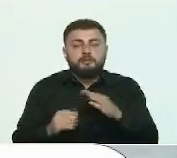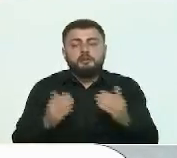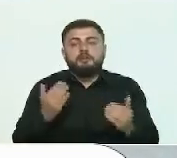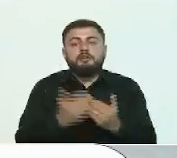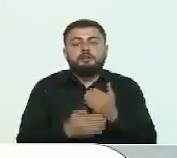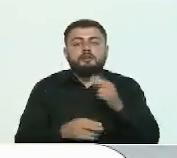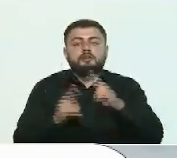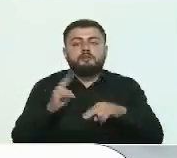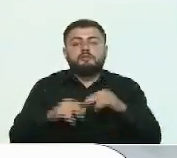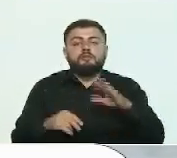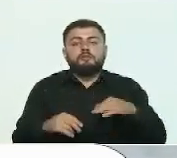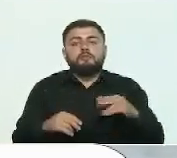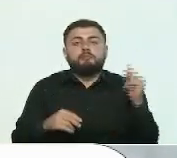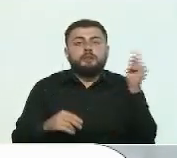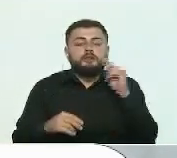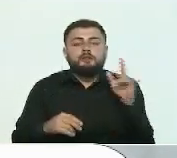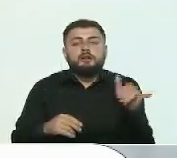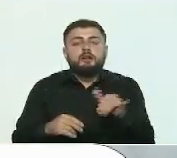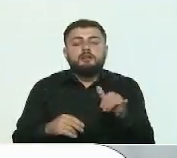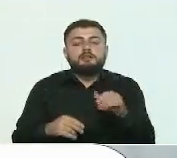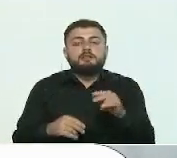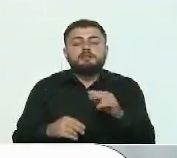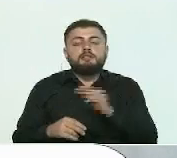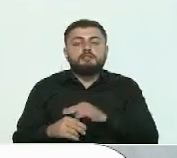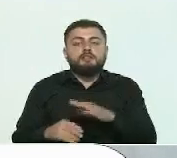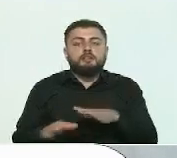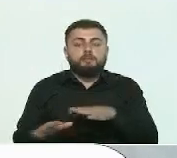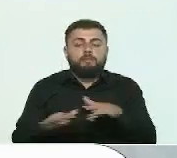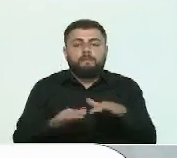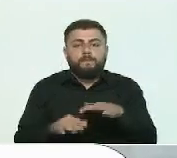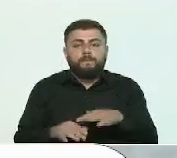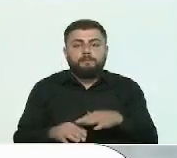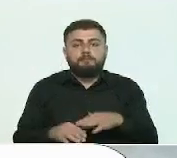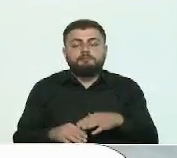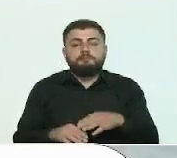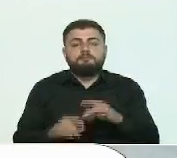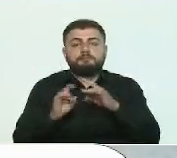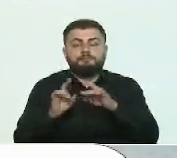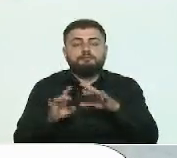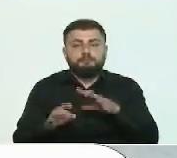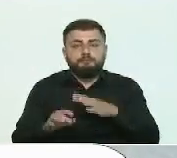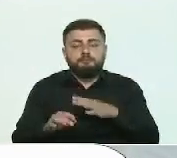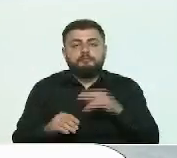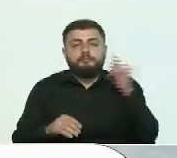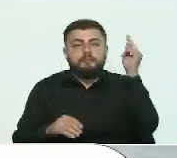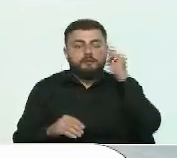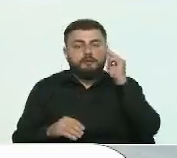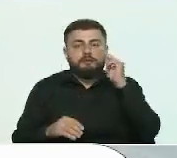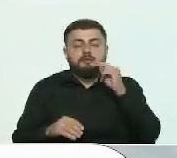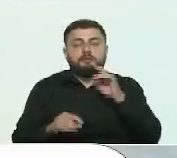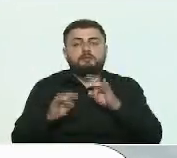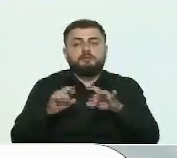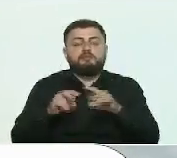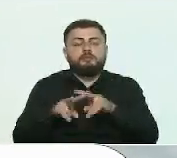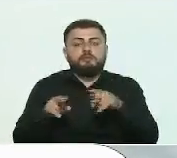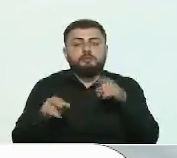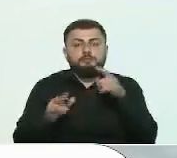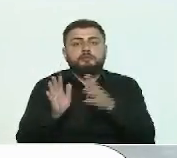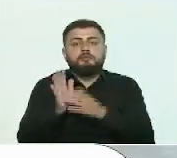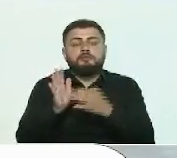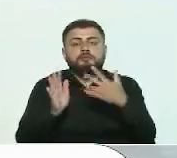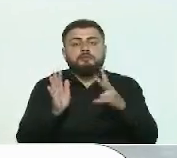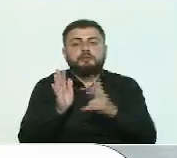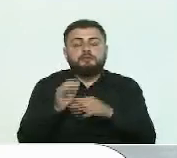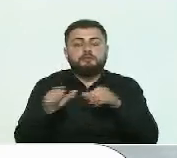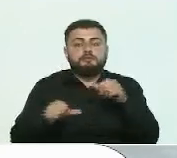yenidən qurulduqdan sonra məktəbdə hansı şərait yaradılıb? Qeyd edim ki, məktəb vurguladığınız kimi 1958-ci